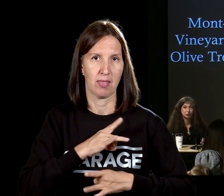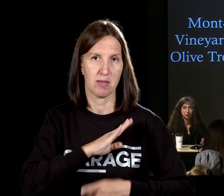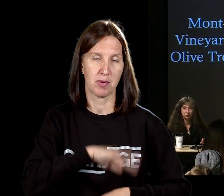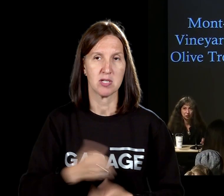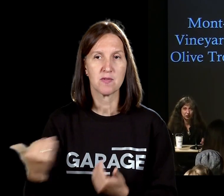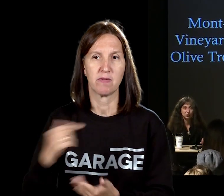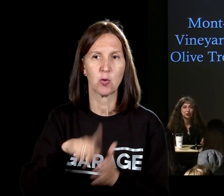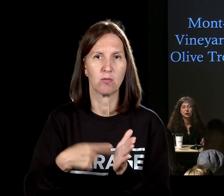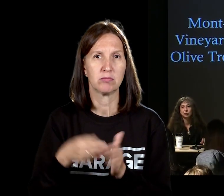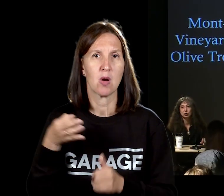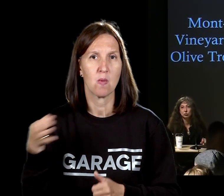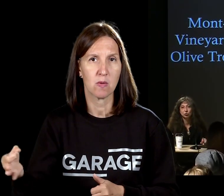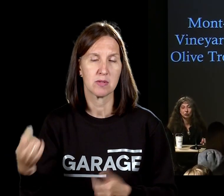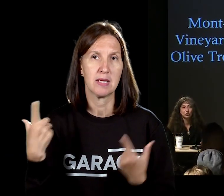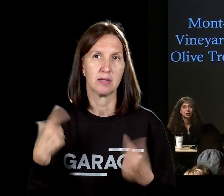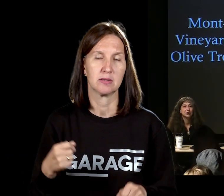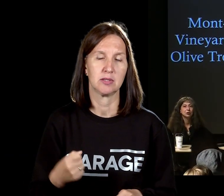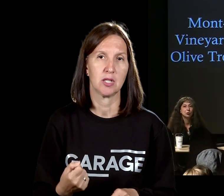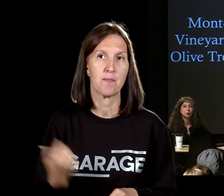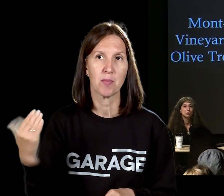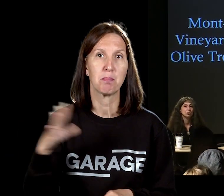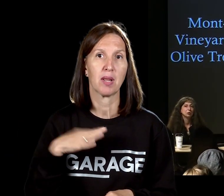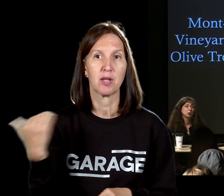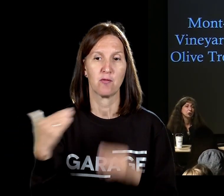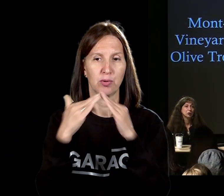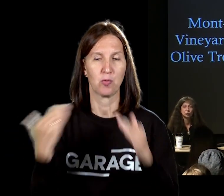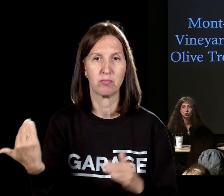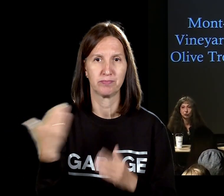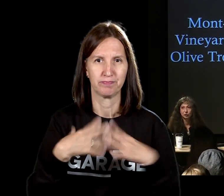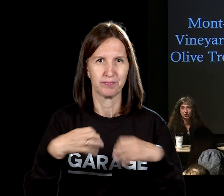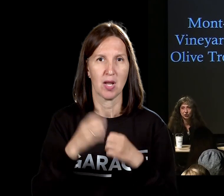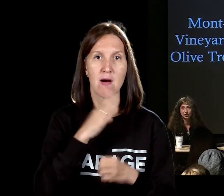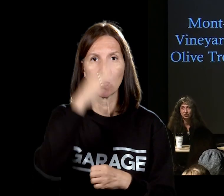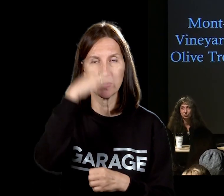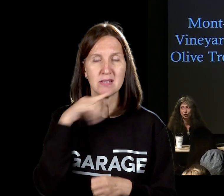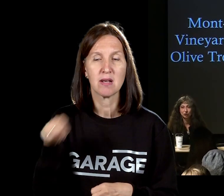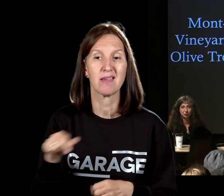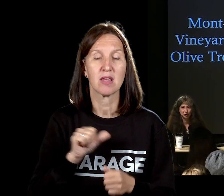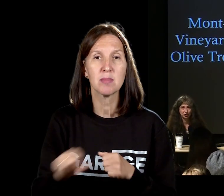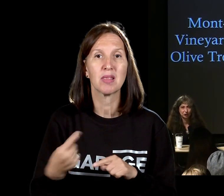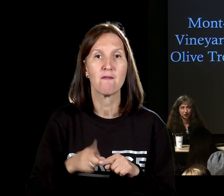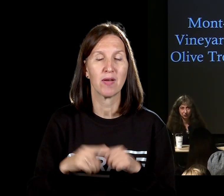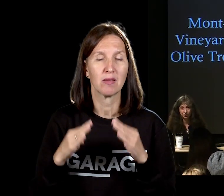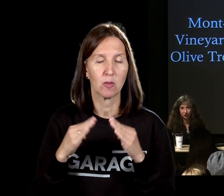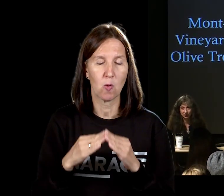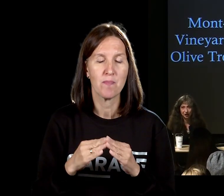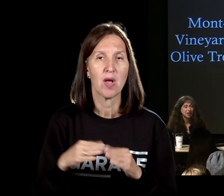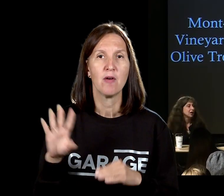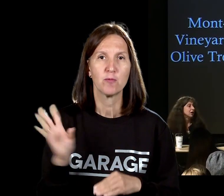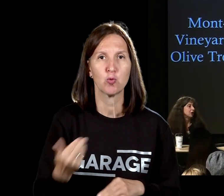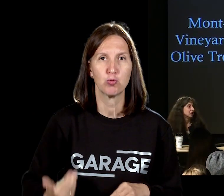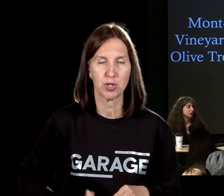городе, где находился дом его родителей, город, в который он будет возвращаться и работать там на протяжении всей своей